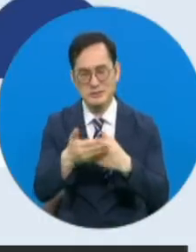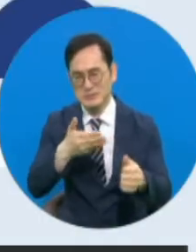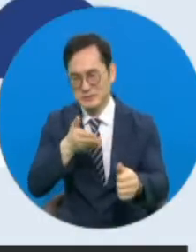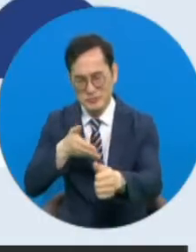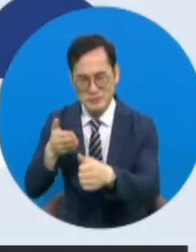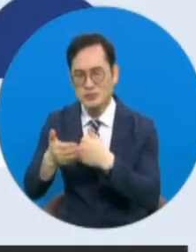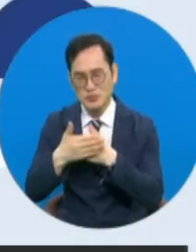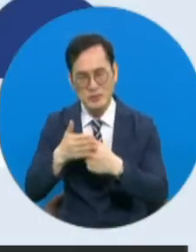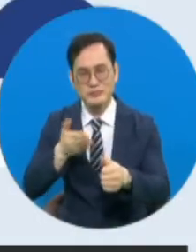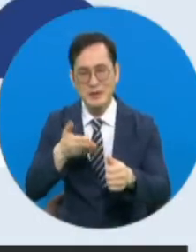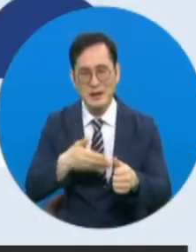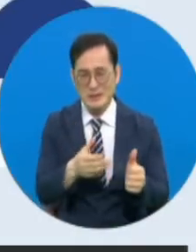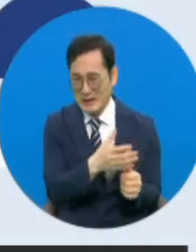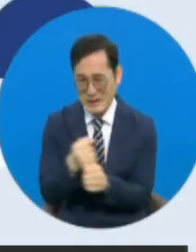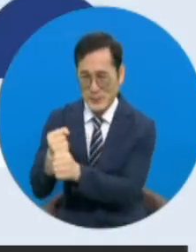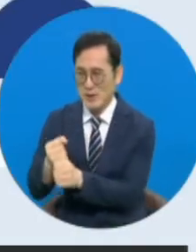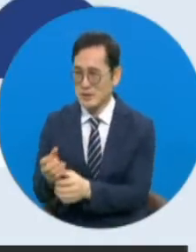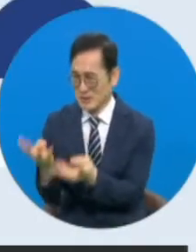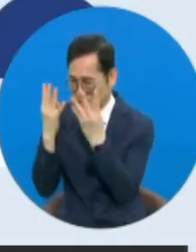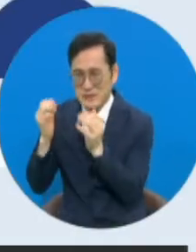보냈다라고 합니다